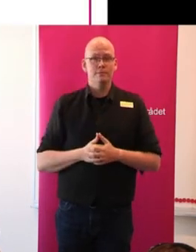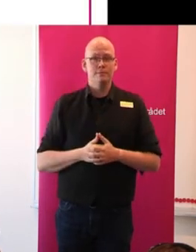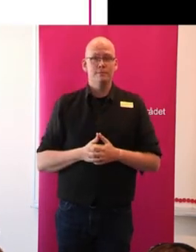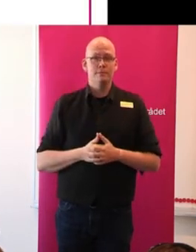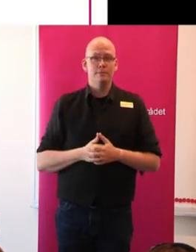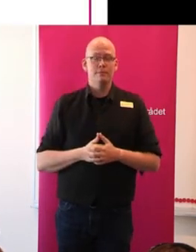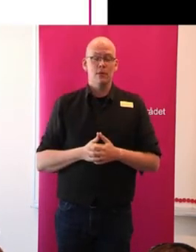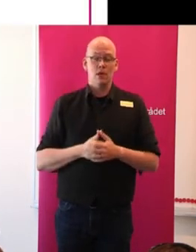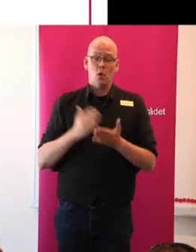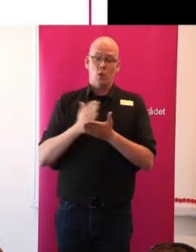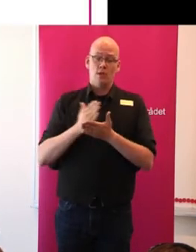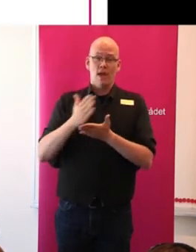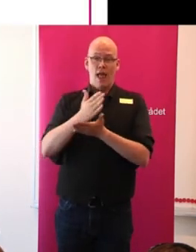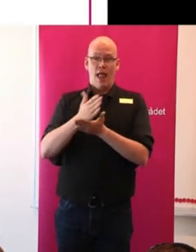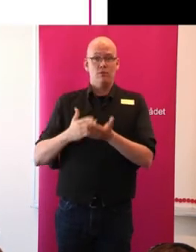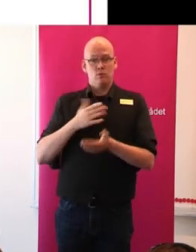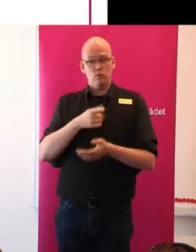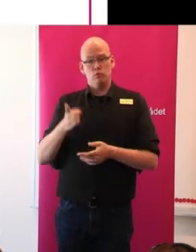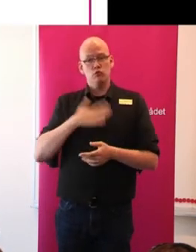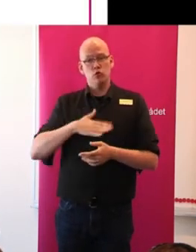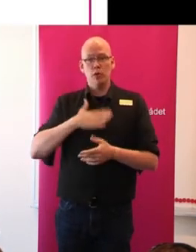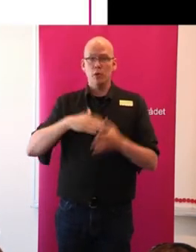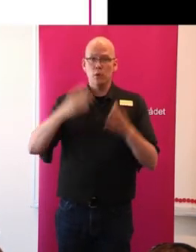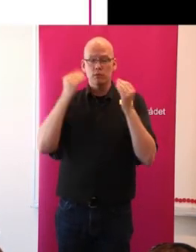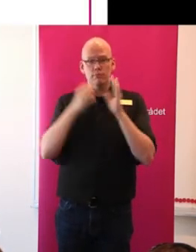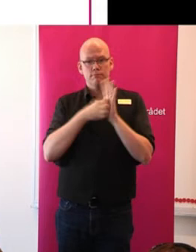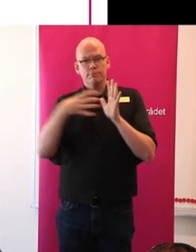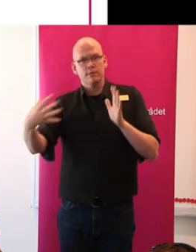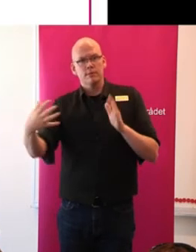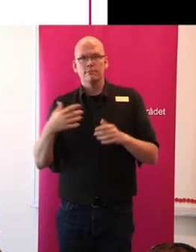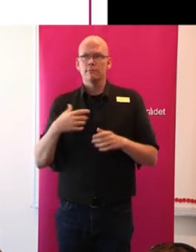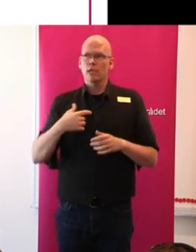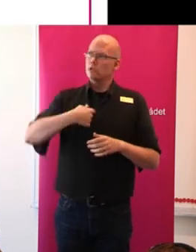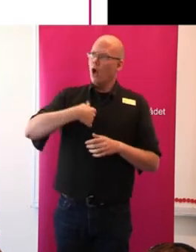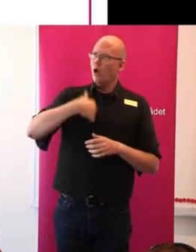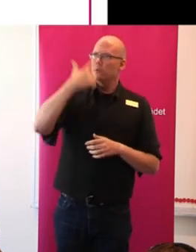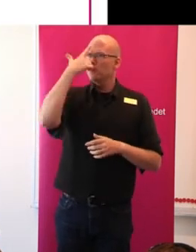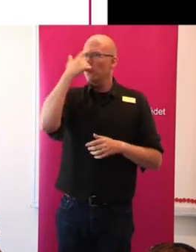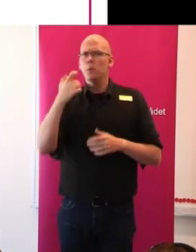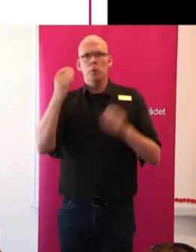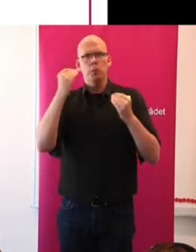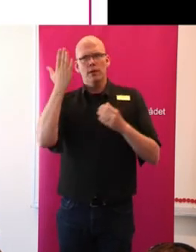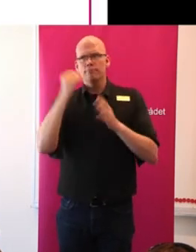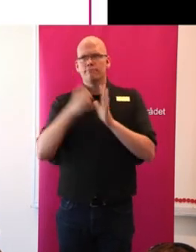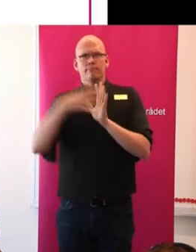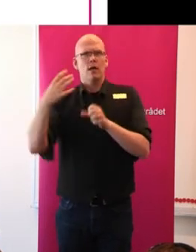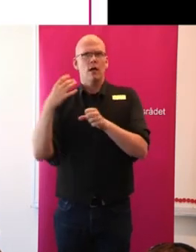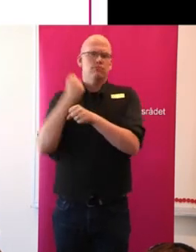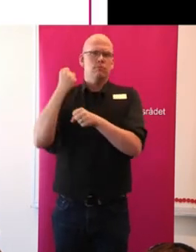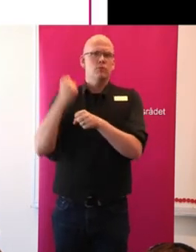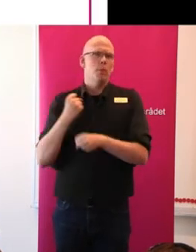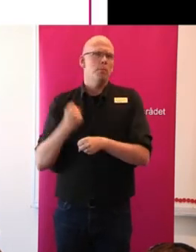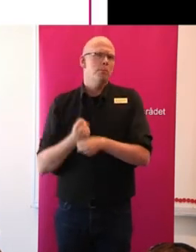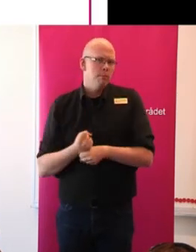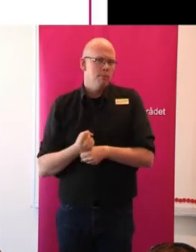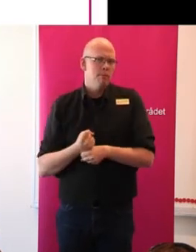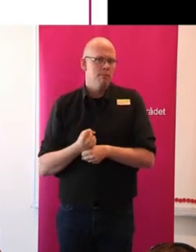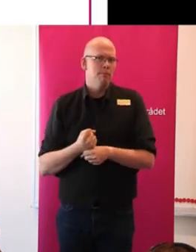Drygt hälften tycker att kursen har skapat tro på att utbildning kan leda till jobb.